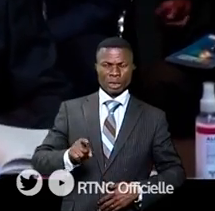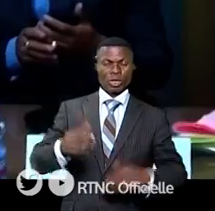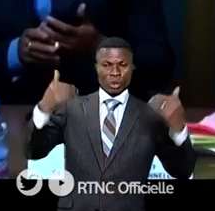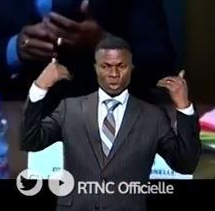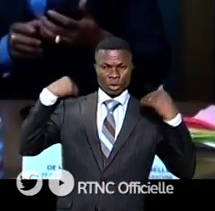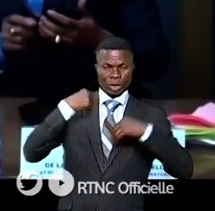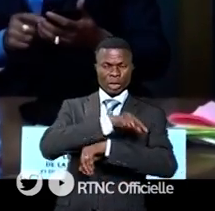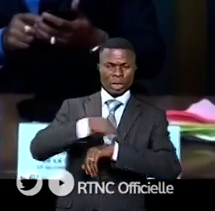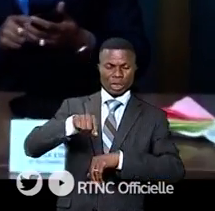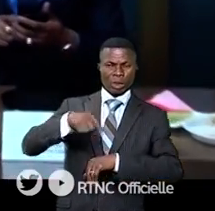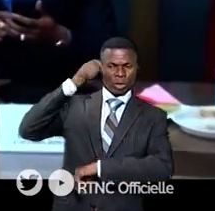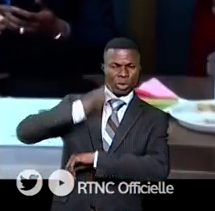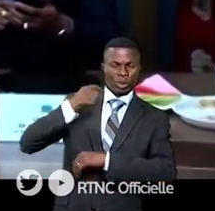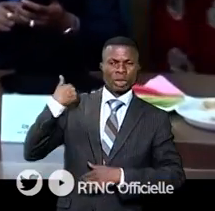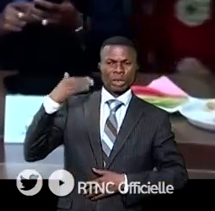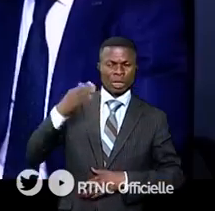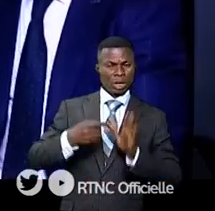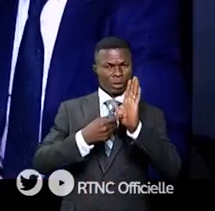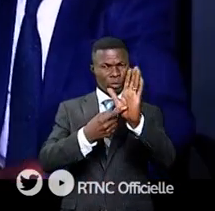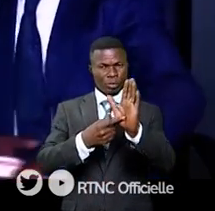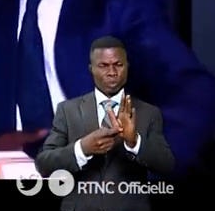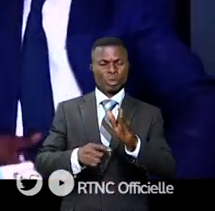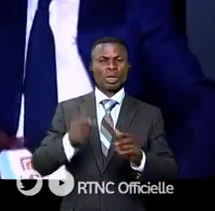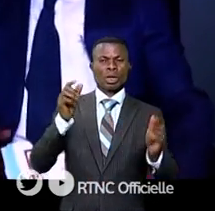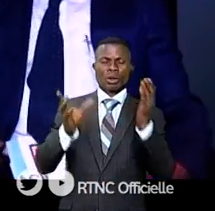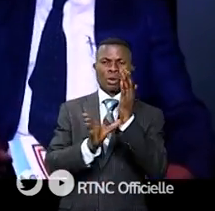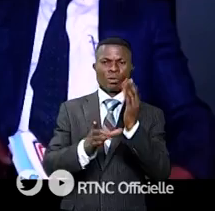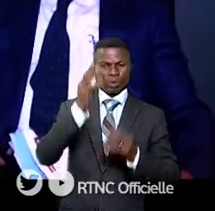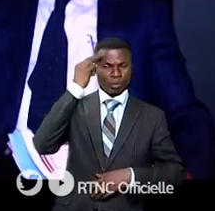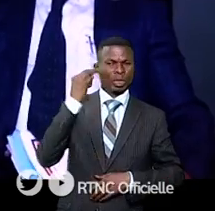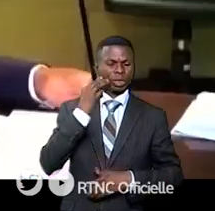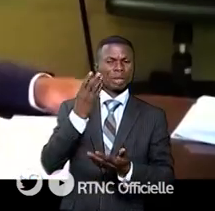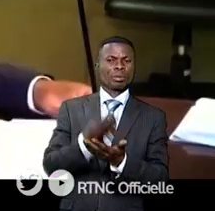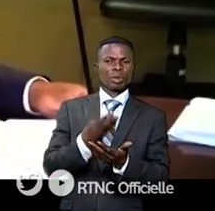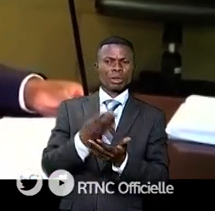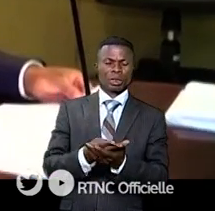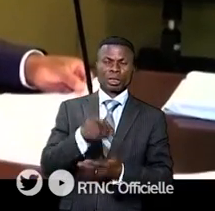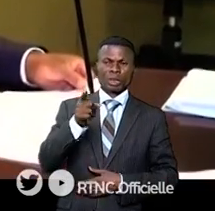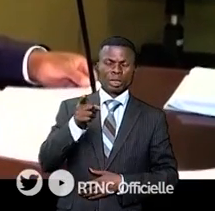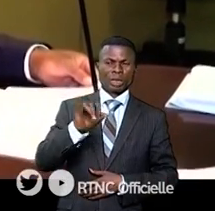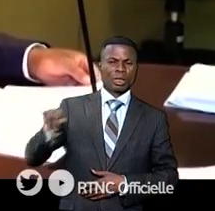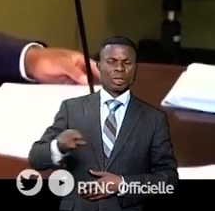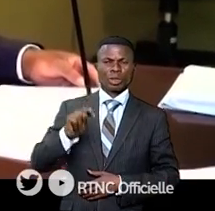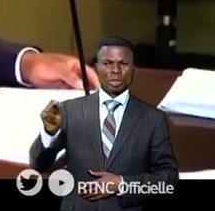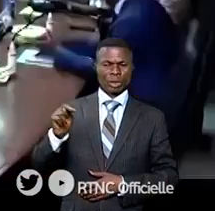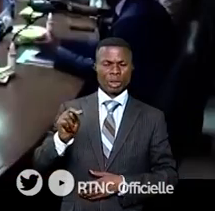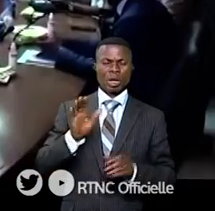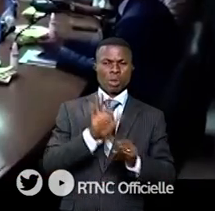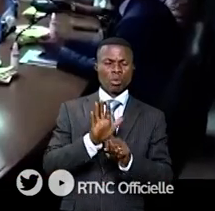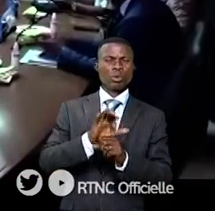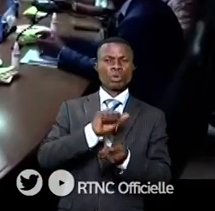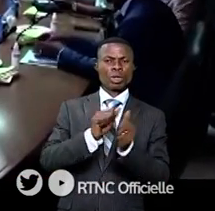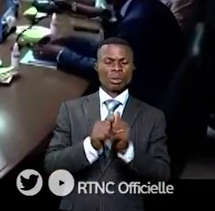cadres des instances judiciaires ont présenté auprès du vice-premier ministre, ministre du budget Jean-Baudouin Maillot-Mambéké, des